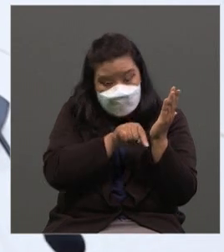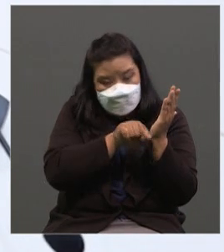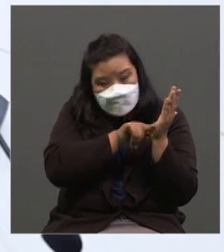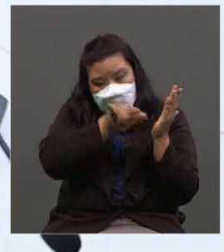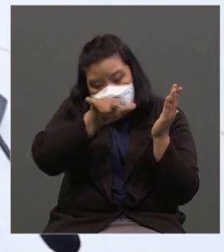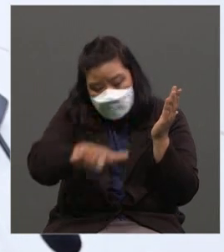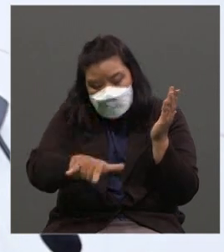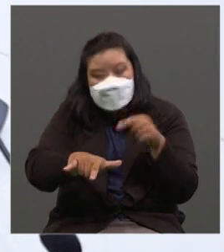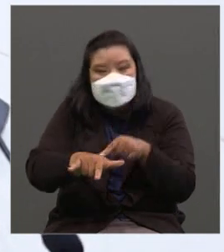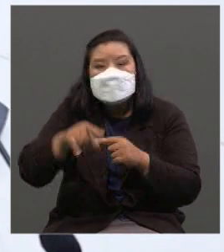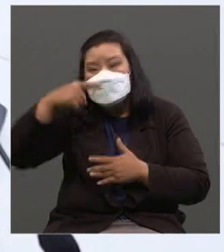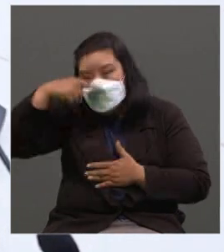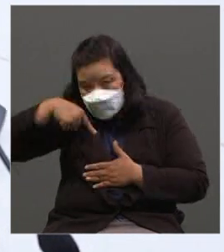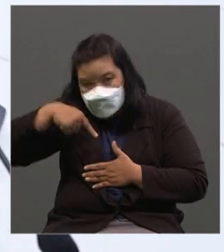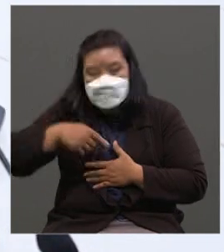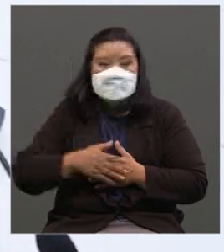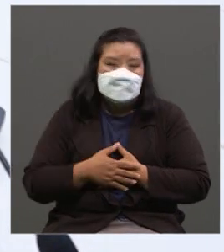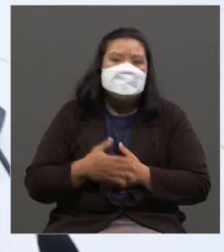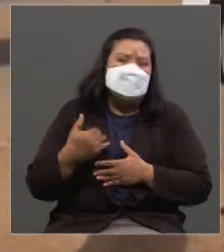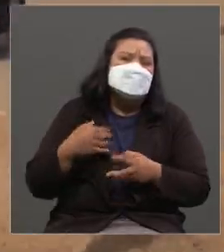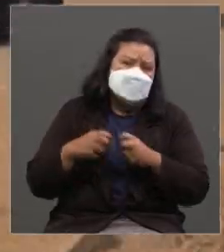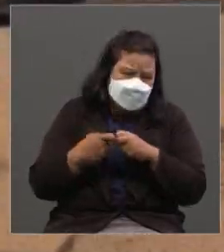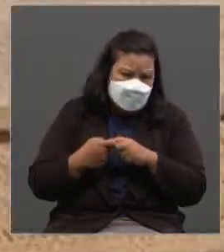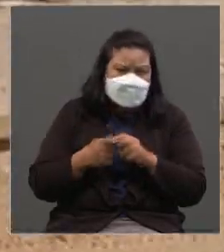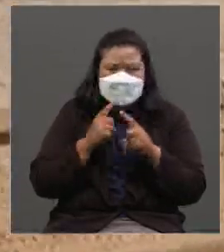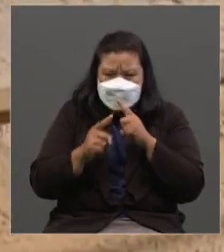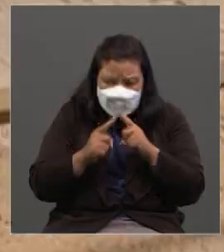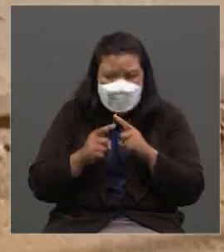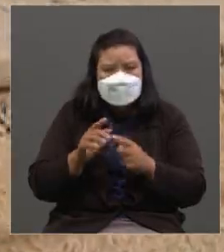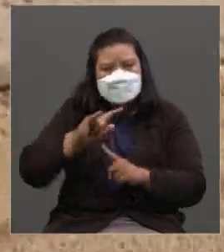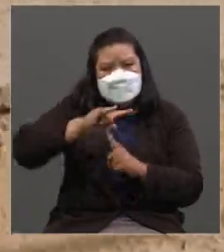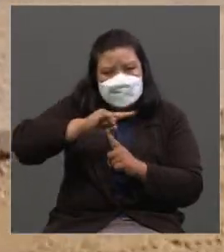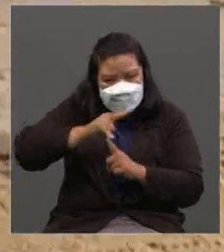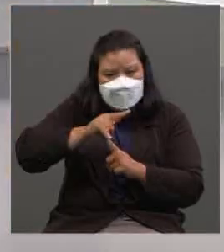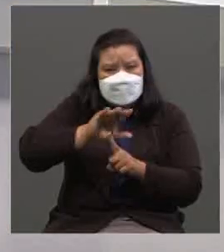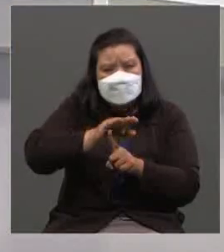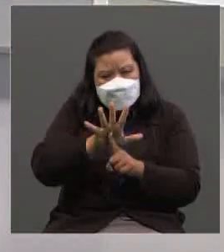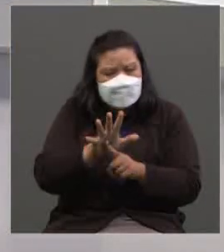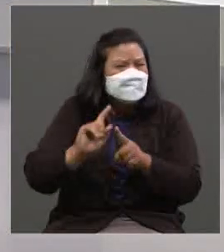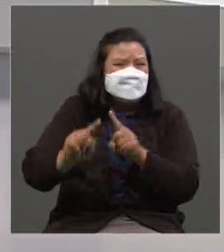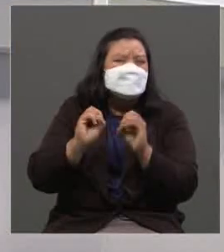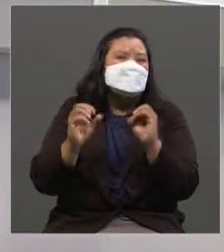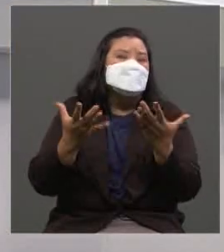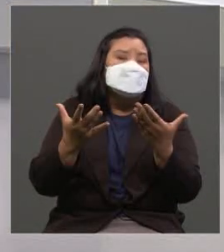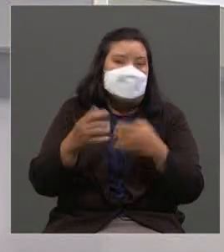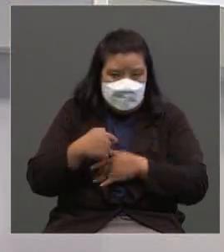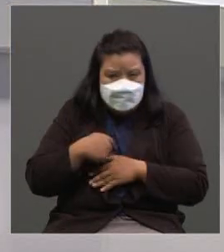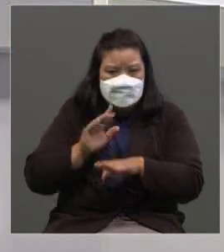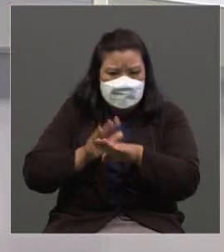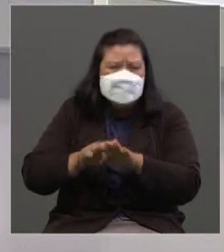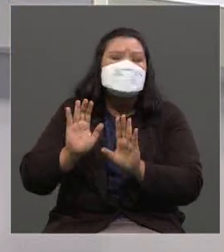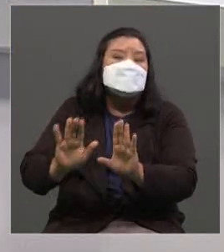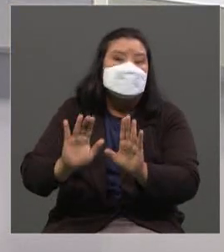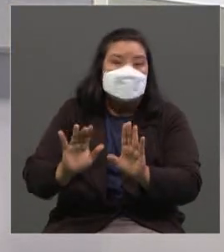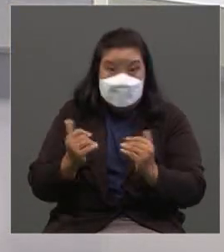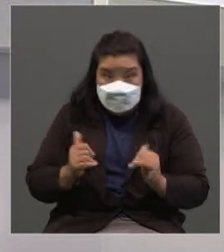ตอนนี้ในพื้นที่ก็จะมีปัญหาเรื่องของการสื่อสารด้วยสัญญาณอินเตอร์เน็ตอะไรเงี้ยนะคะก็ฝากจ้างประชาสัมพันธ์ไปแล้วก็คือเจ้าหน้า